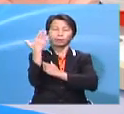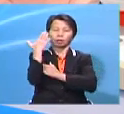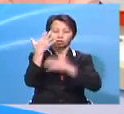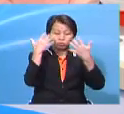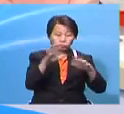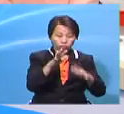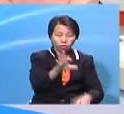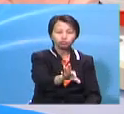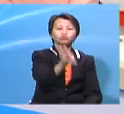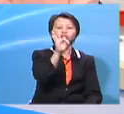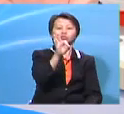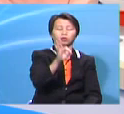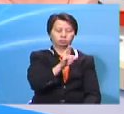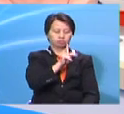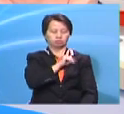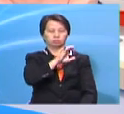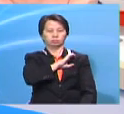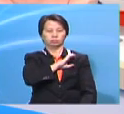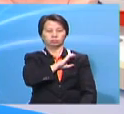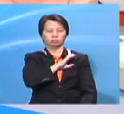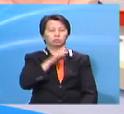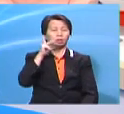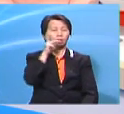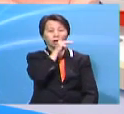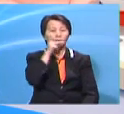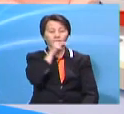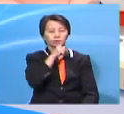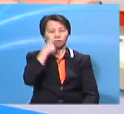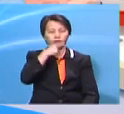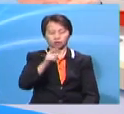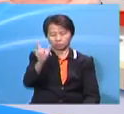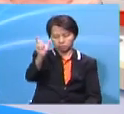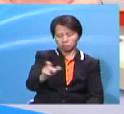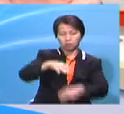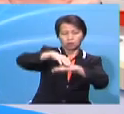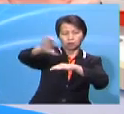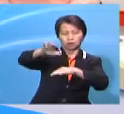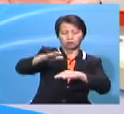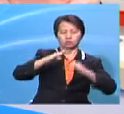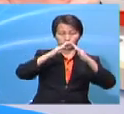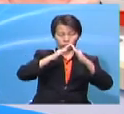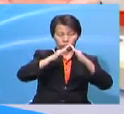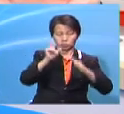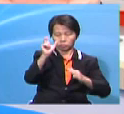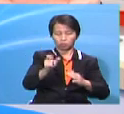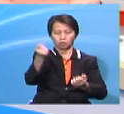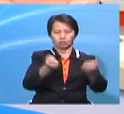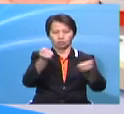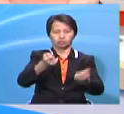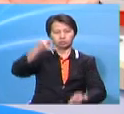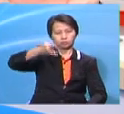ditemui ketua polis daerah Kajang acp Willy Richard berkata mangsa dihantar ke kediamannya oleh seorang pemandu